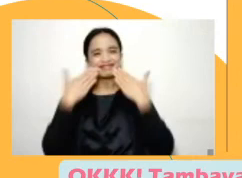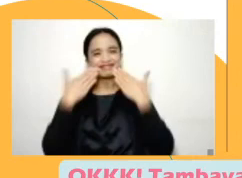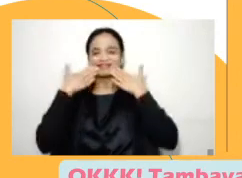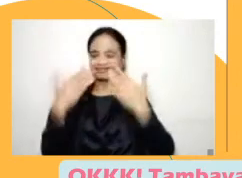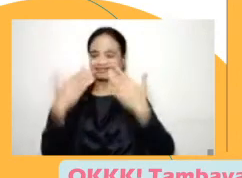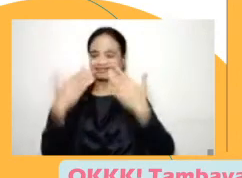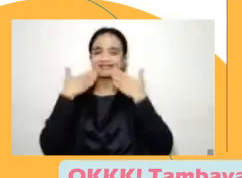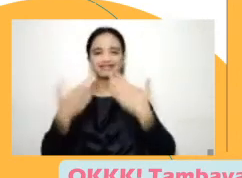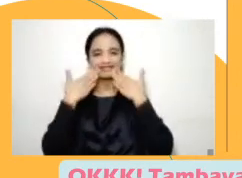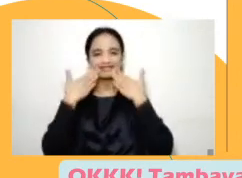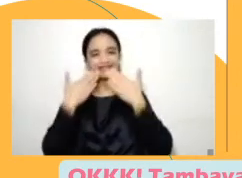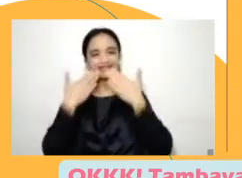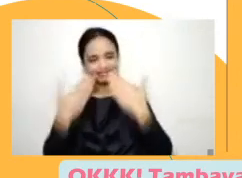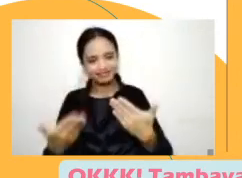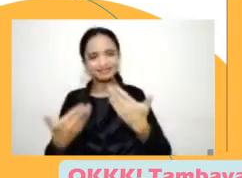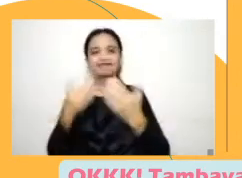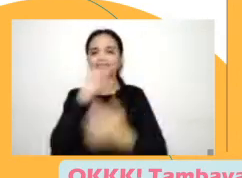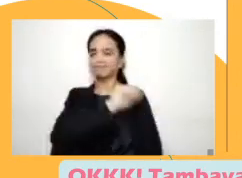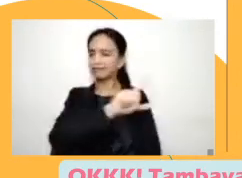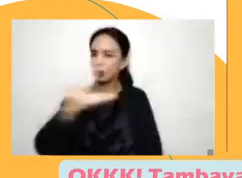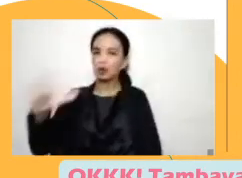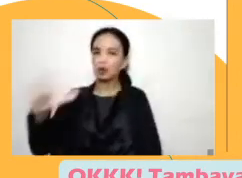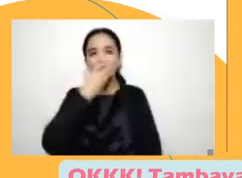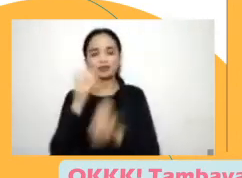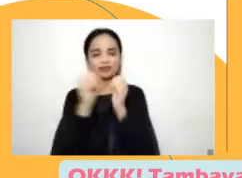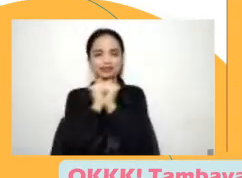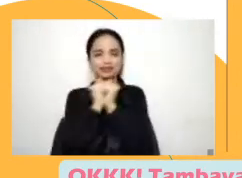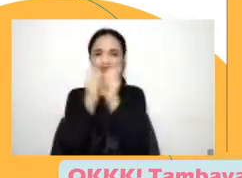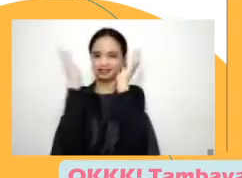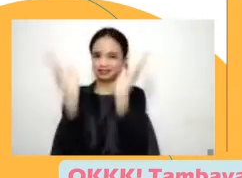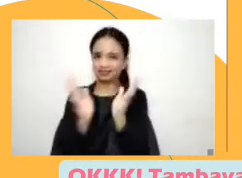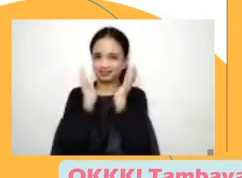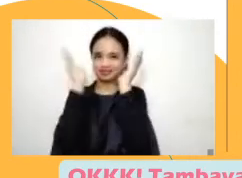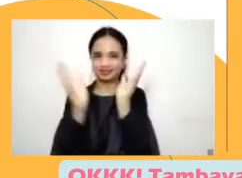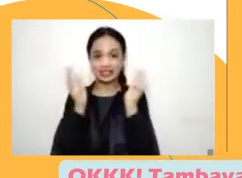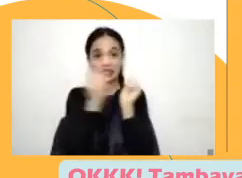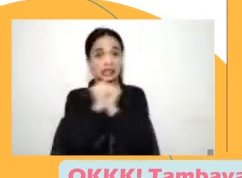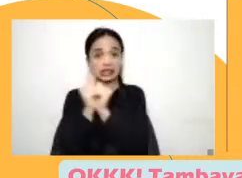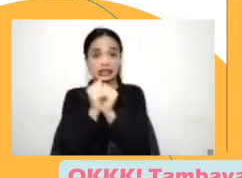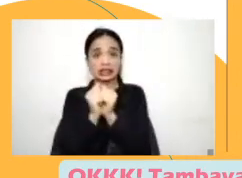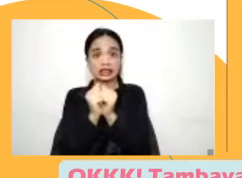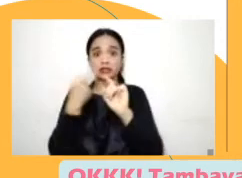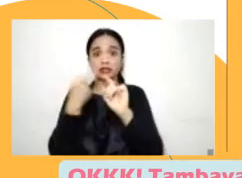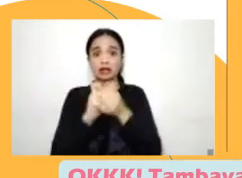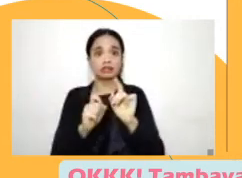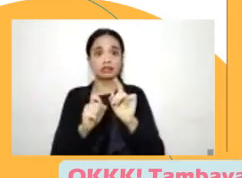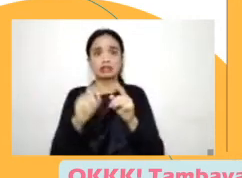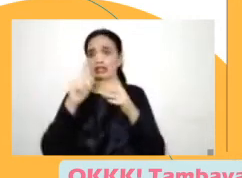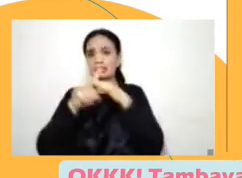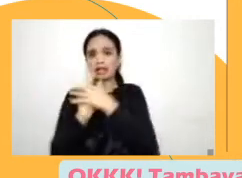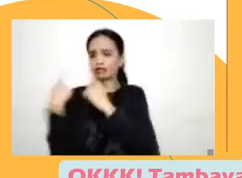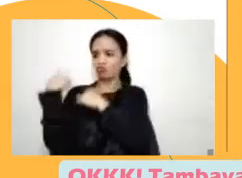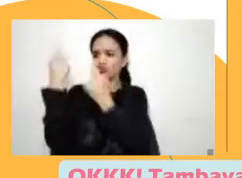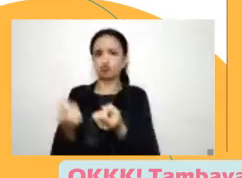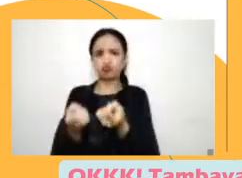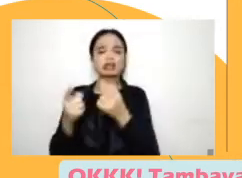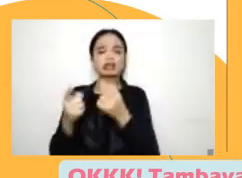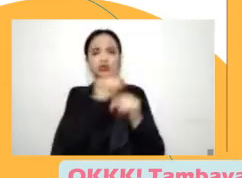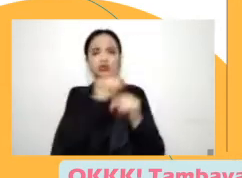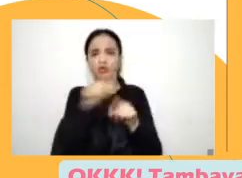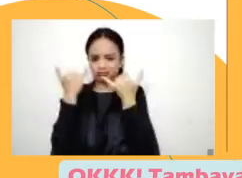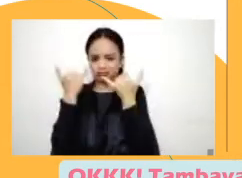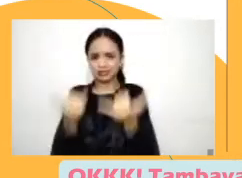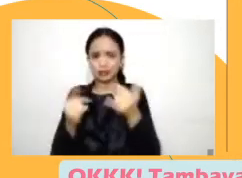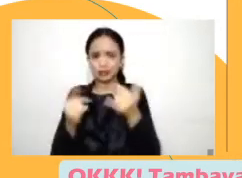Maraming salamat po sa lahat ng ating ka-Berks, katambayers na sinamahan tayo mula episode 1 pa lang hanggang ngayong episode 9. Samahan niyo po kami